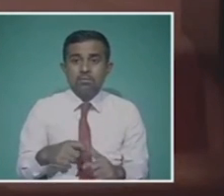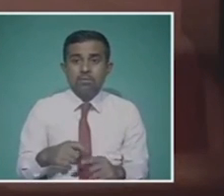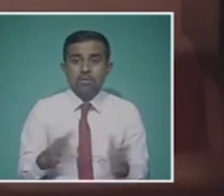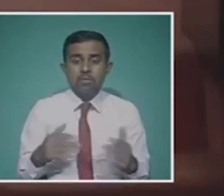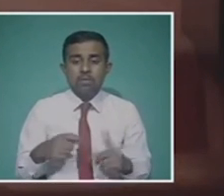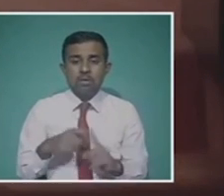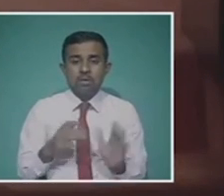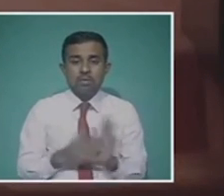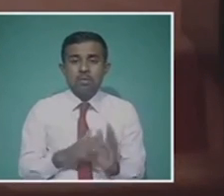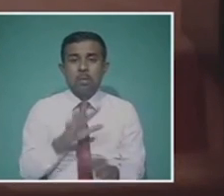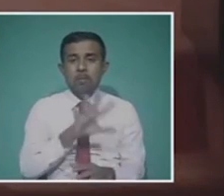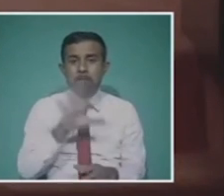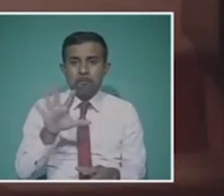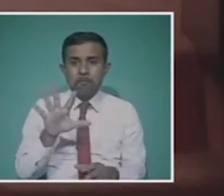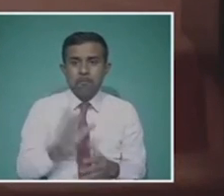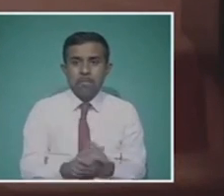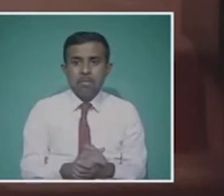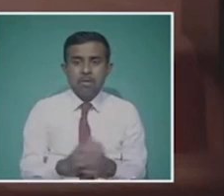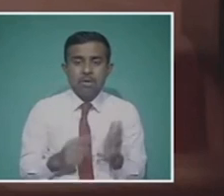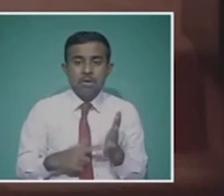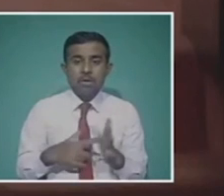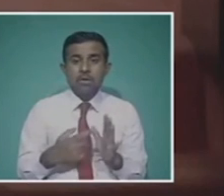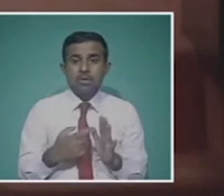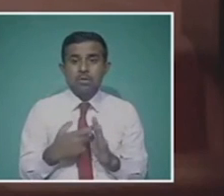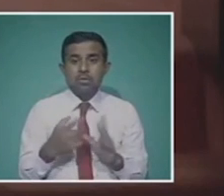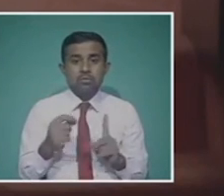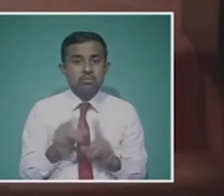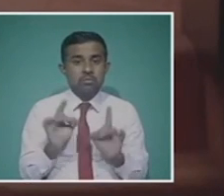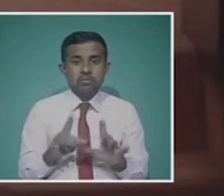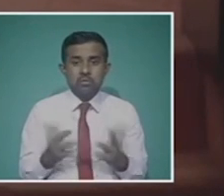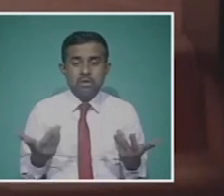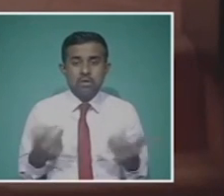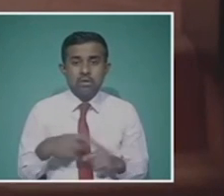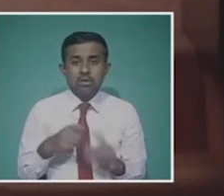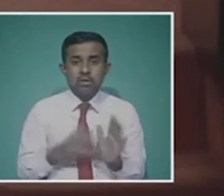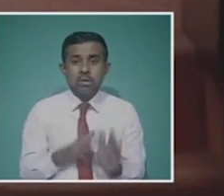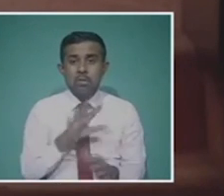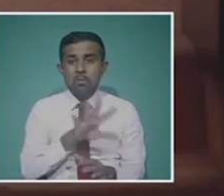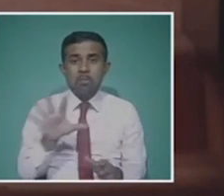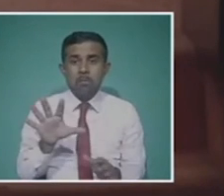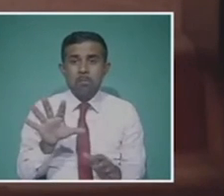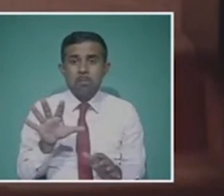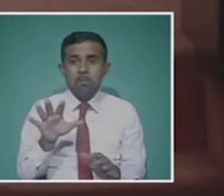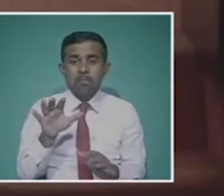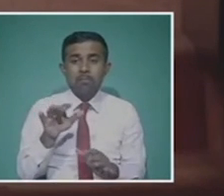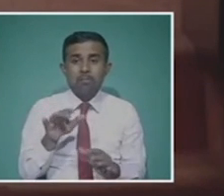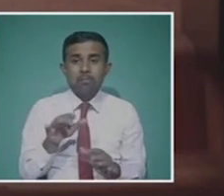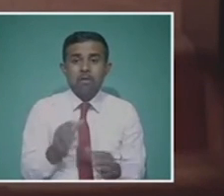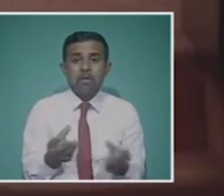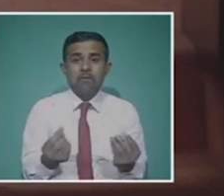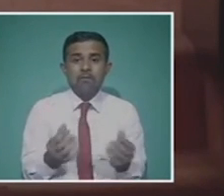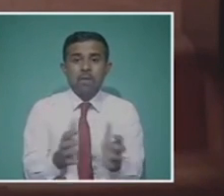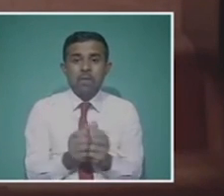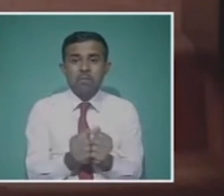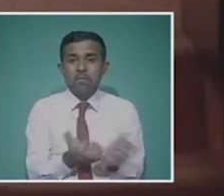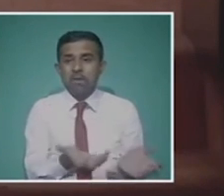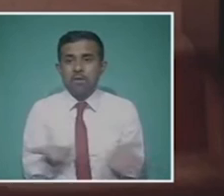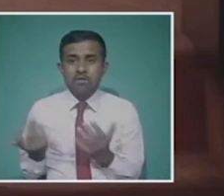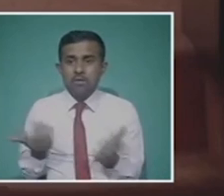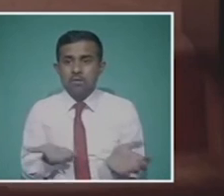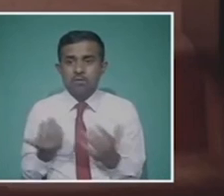තව කිලෝමීටර් 55ක්. නීතිය අනුකූල නැතුව ඒ කිලෝමීටර් 55ම කරලා තියෙන්නේ අලිසා මේ වැලිසා පස්ස දිනක